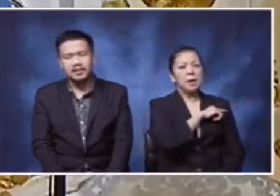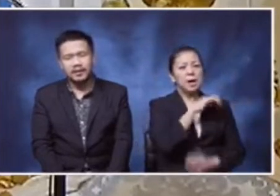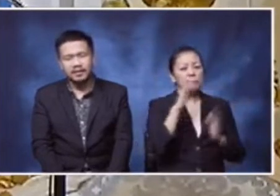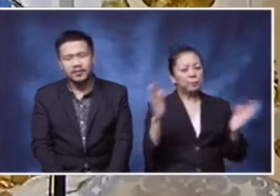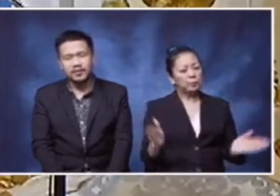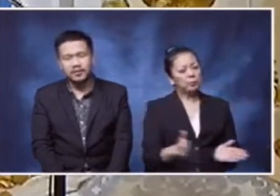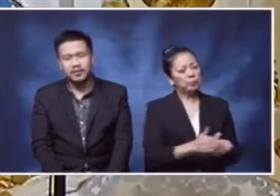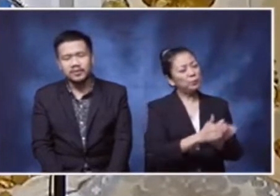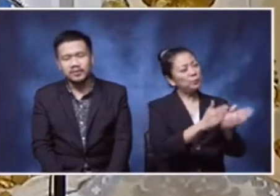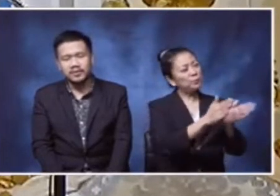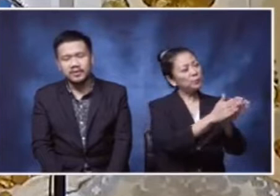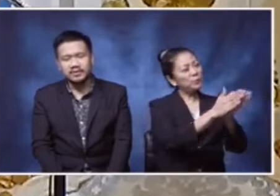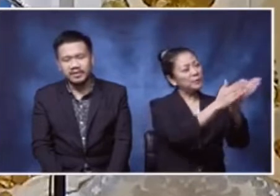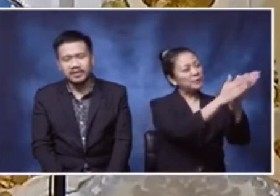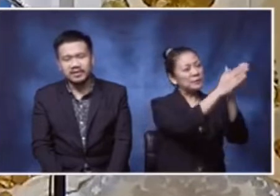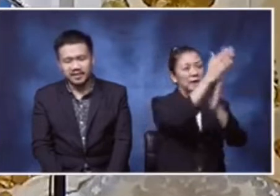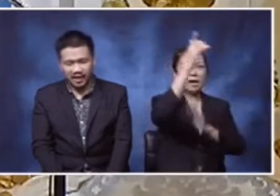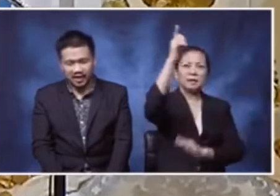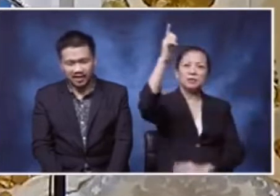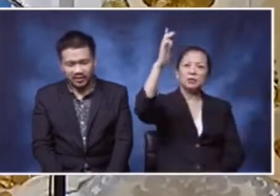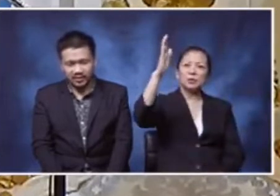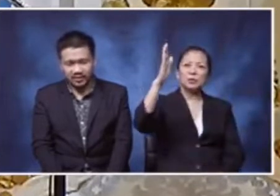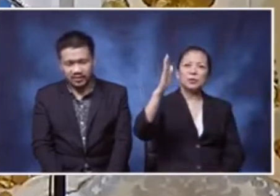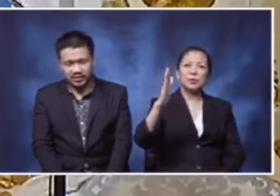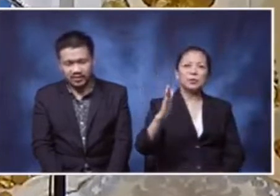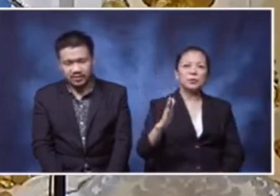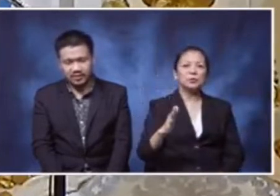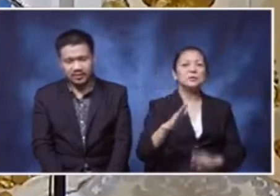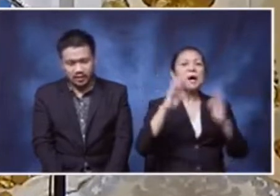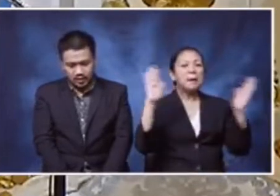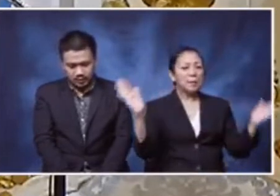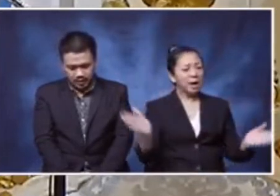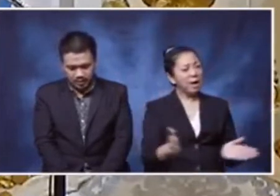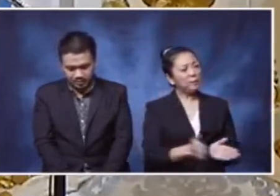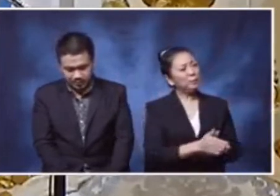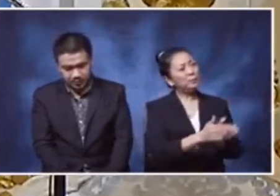namin. Mapuri sa Diyos,